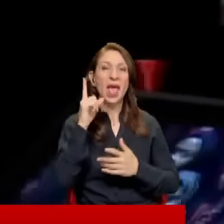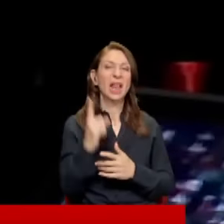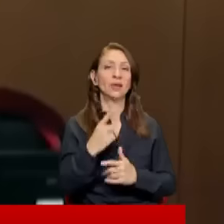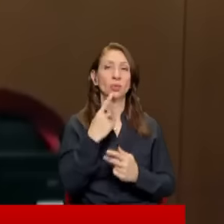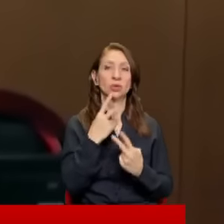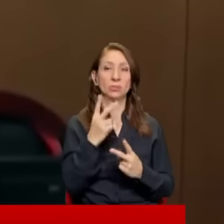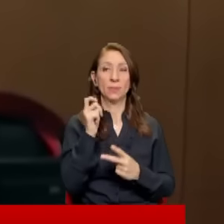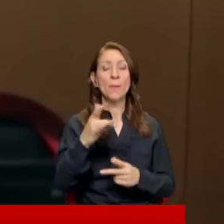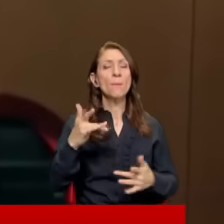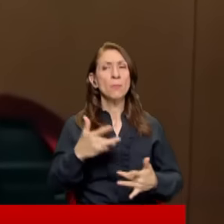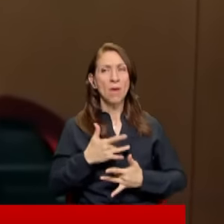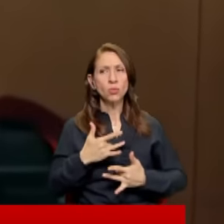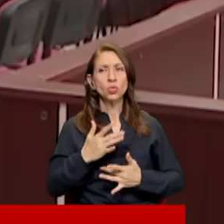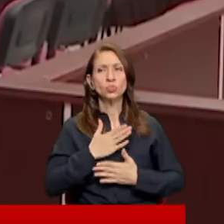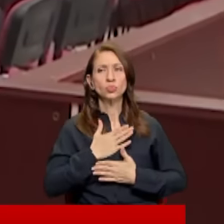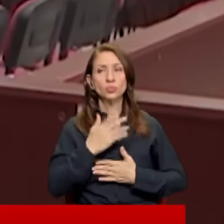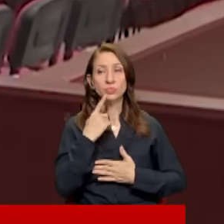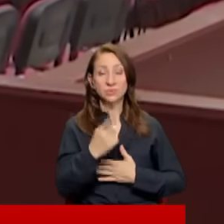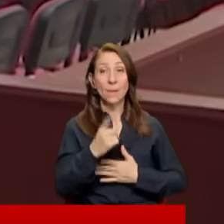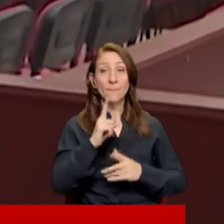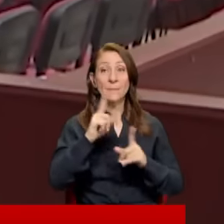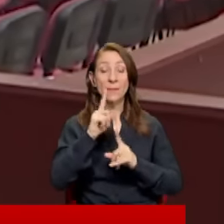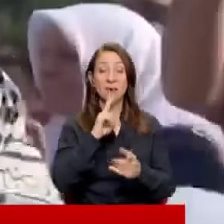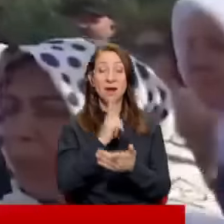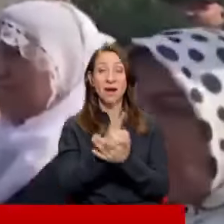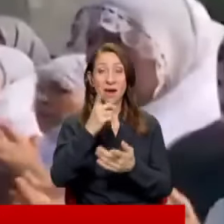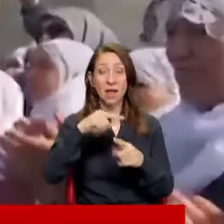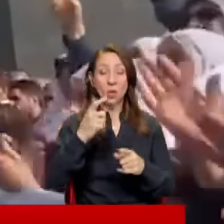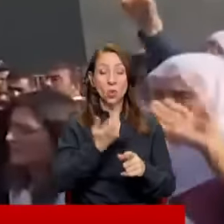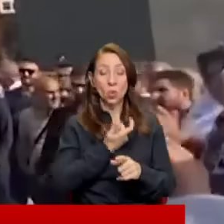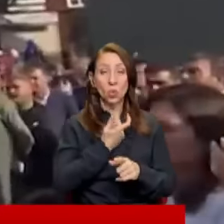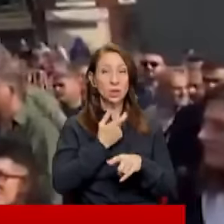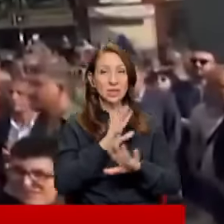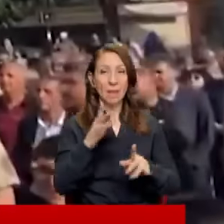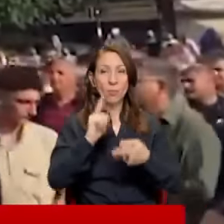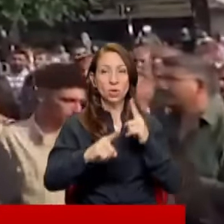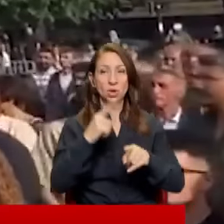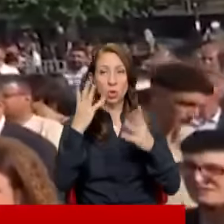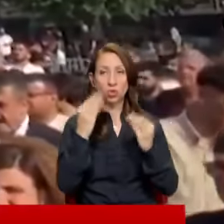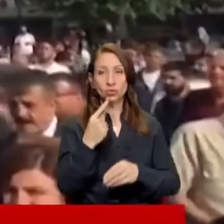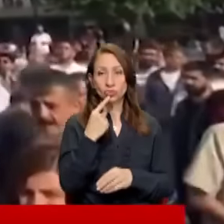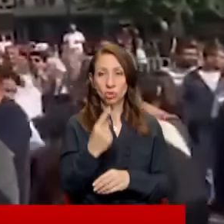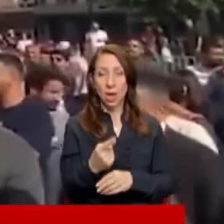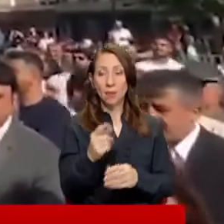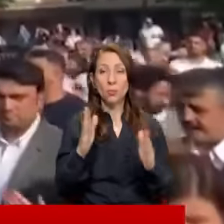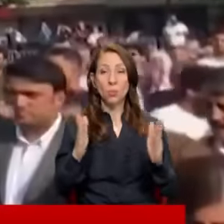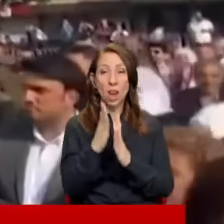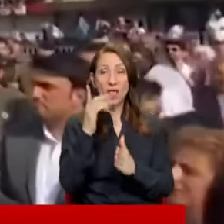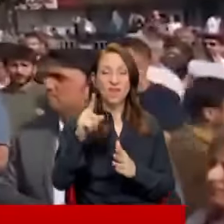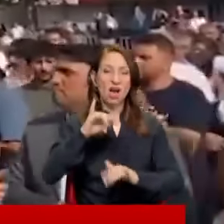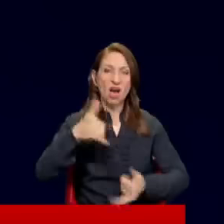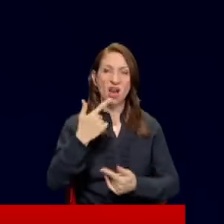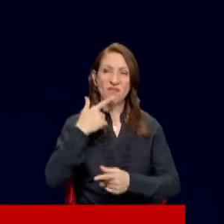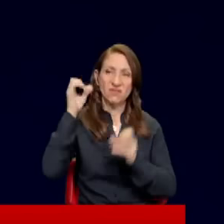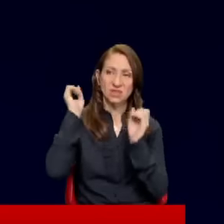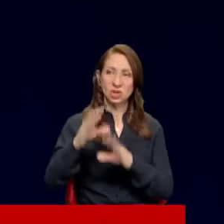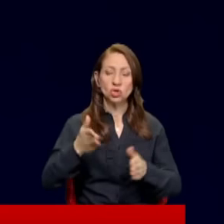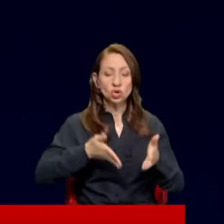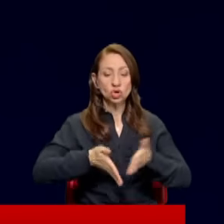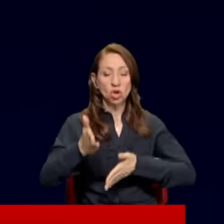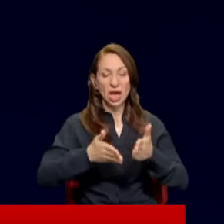konuştu memnuniyetini dile getirdi mahkeme kararlarının hukuki değil siyasi olduğunu söyleyen muhalefete sert çıktı